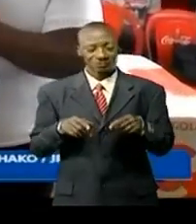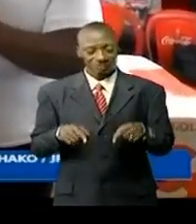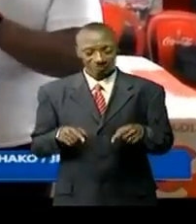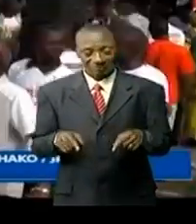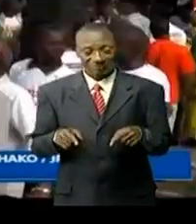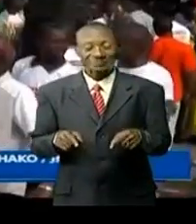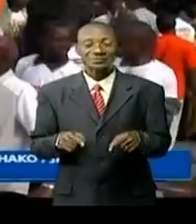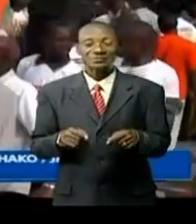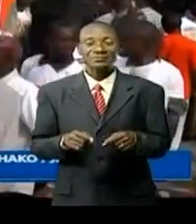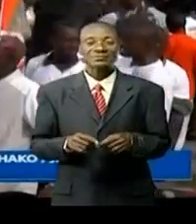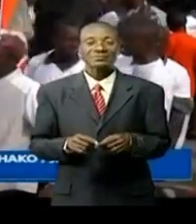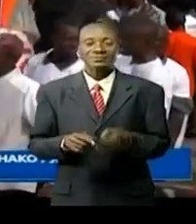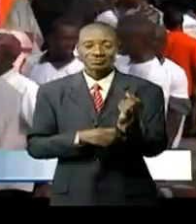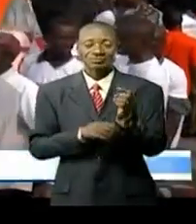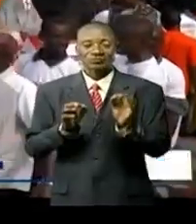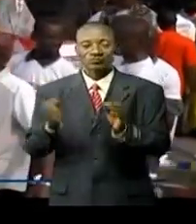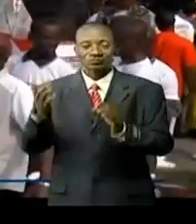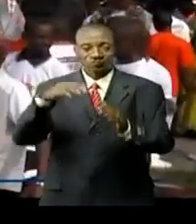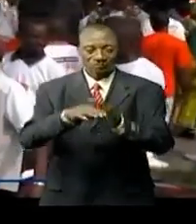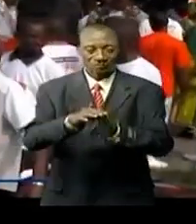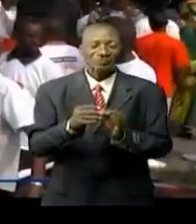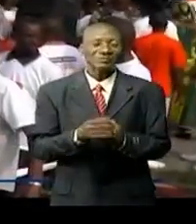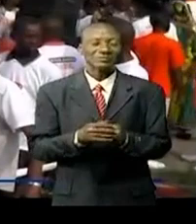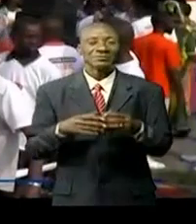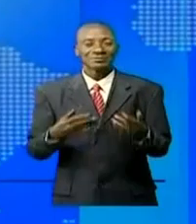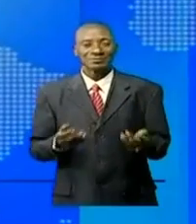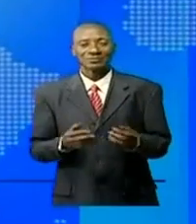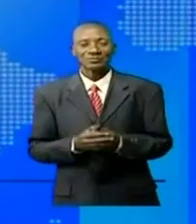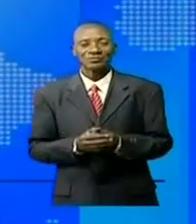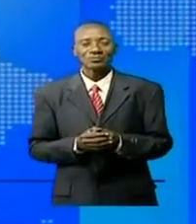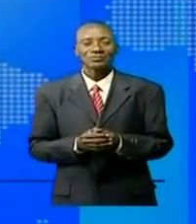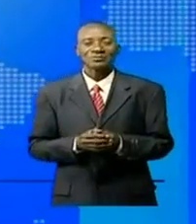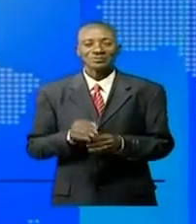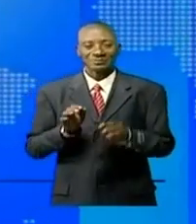Kawara, secrétaire politique national de l'UNC.